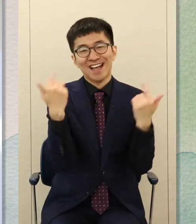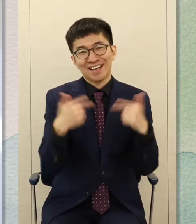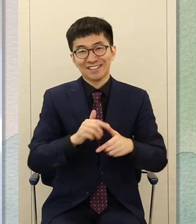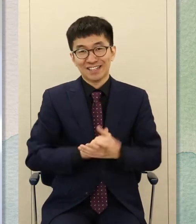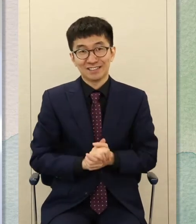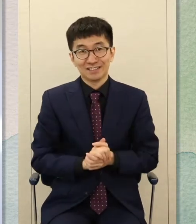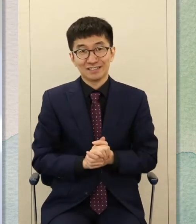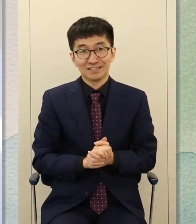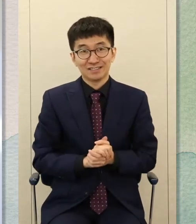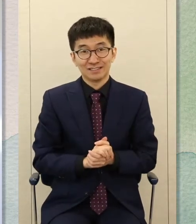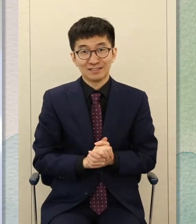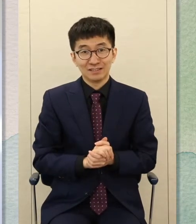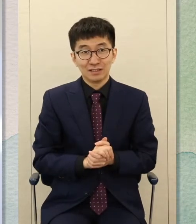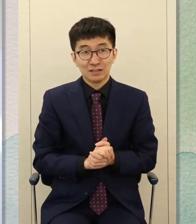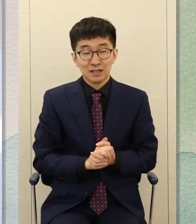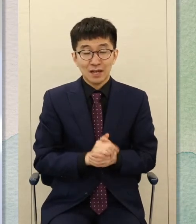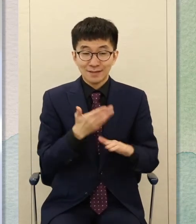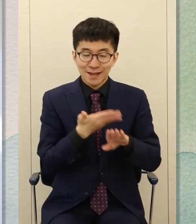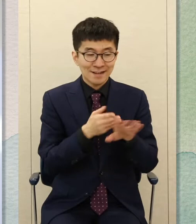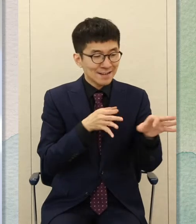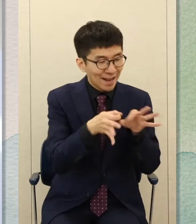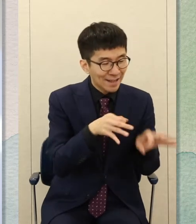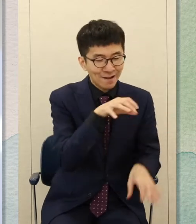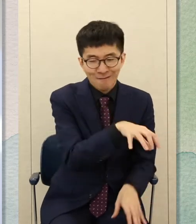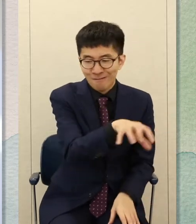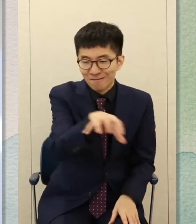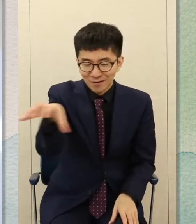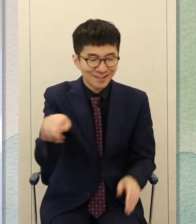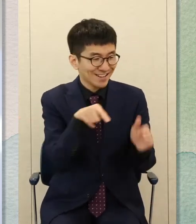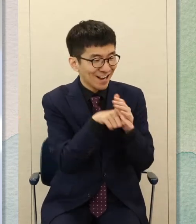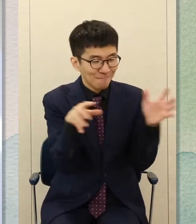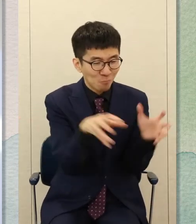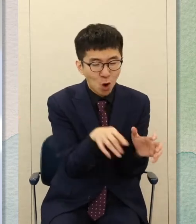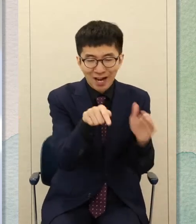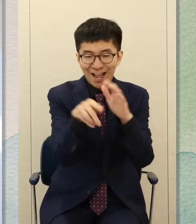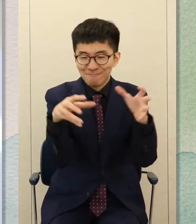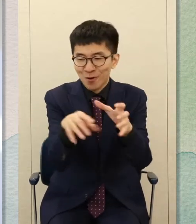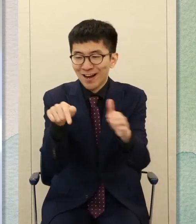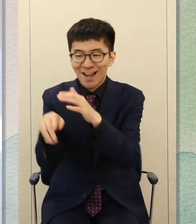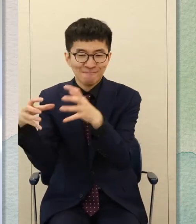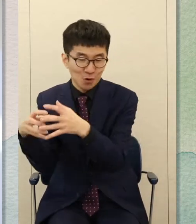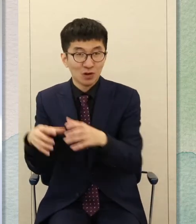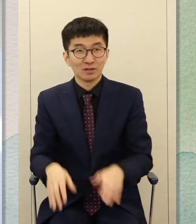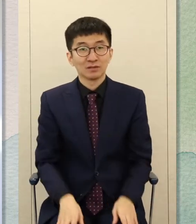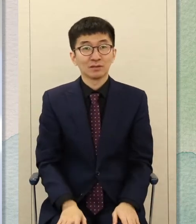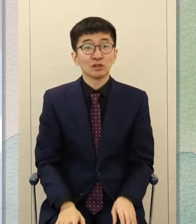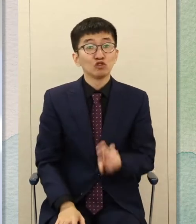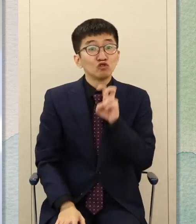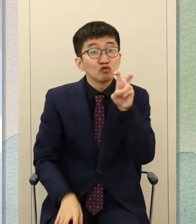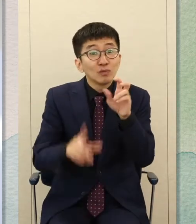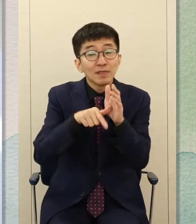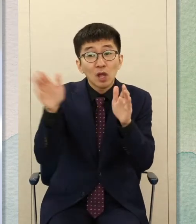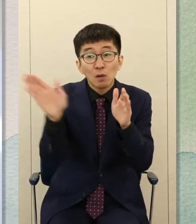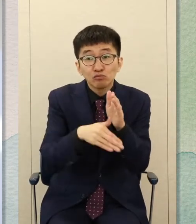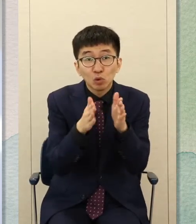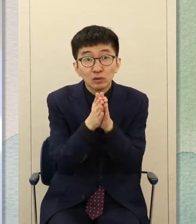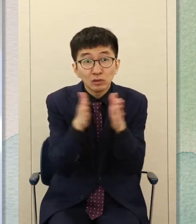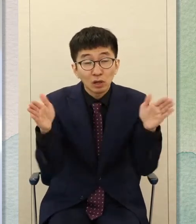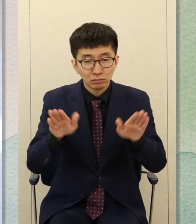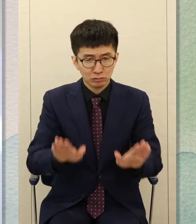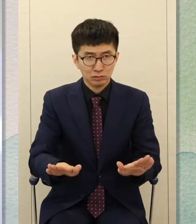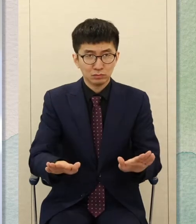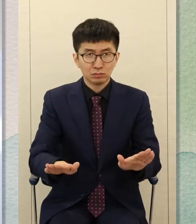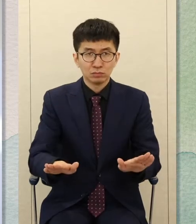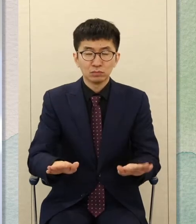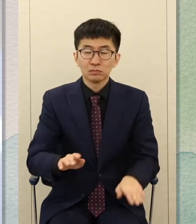지역에 있는 작은 소공간들을 이용해서 이렇게 독서 모임을 하는 데고요. 20살에 시작해가지고 지금 이분들이